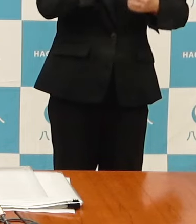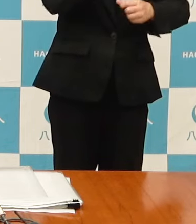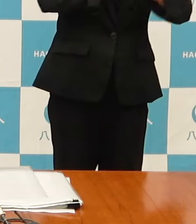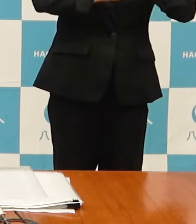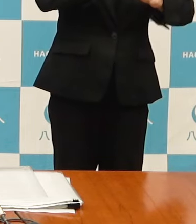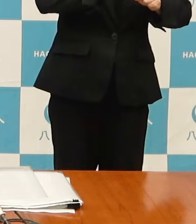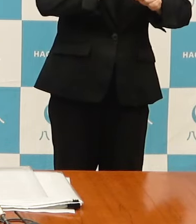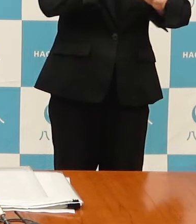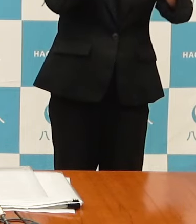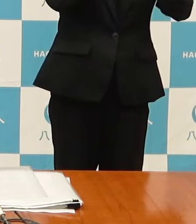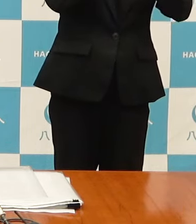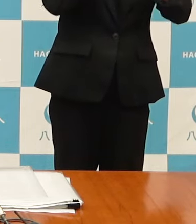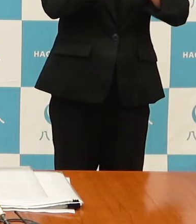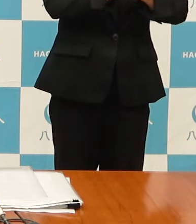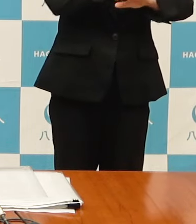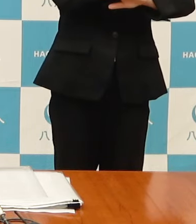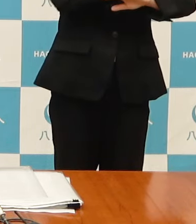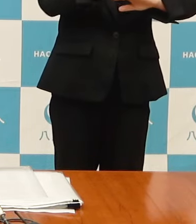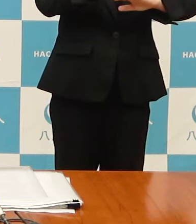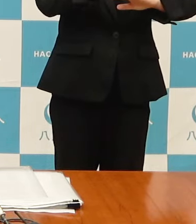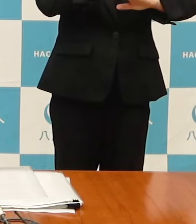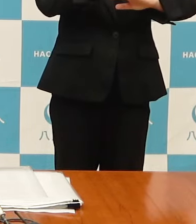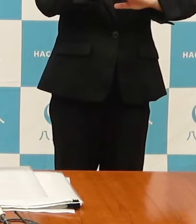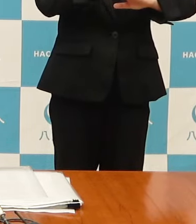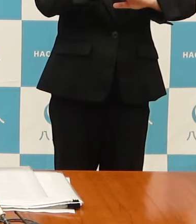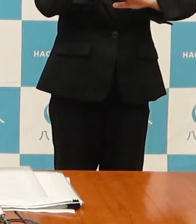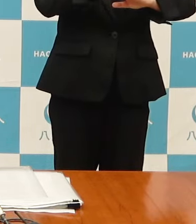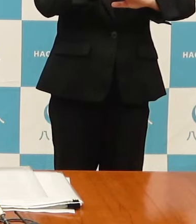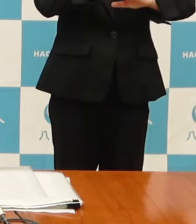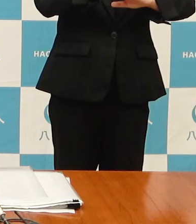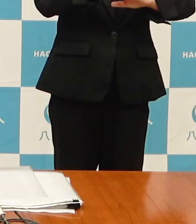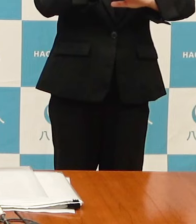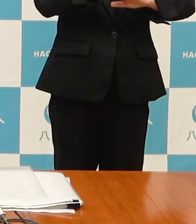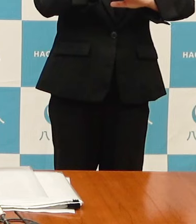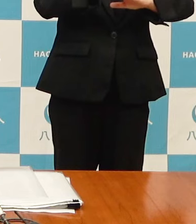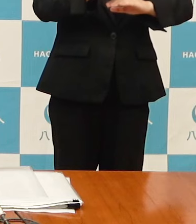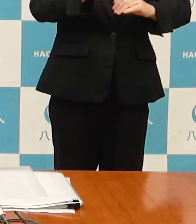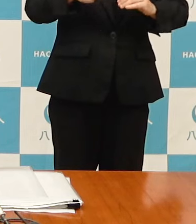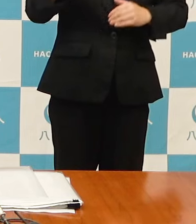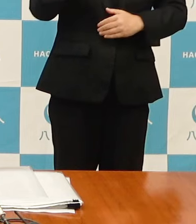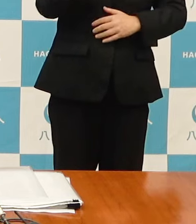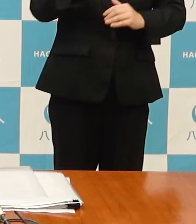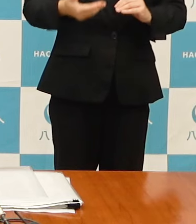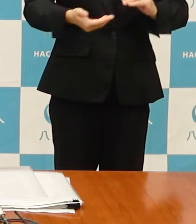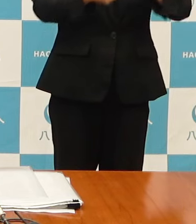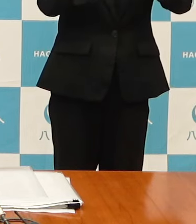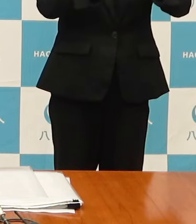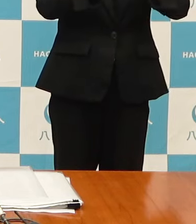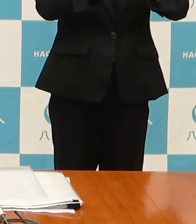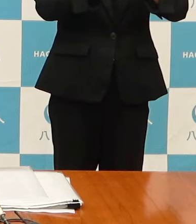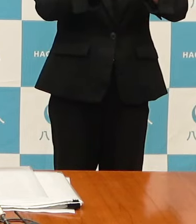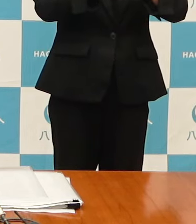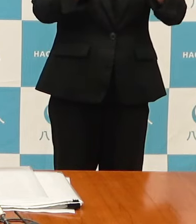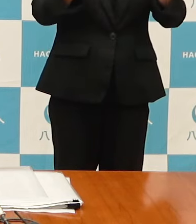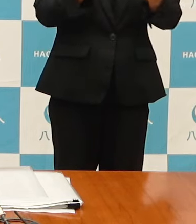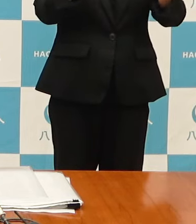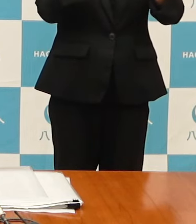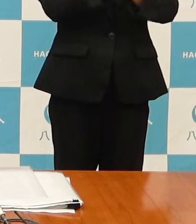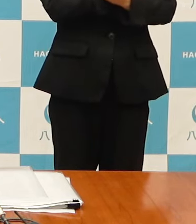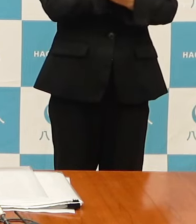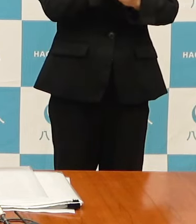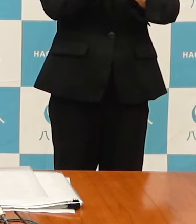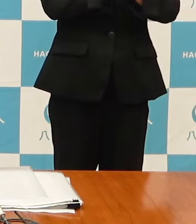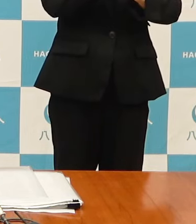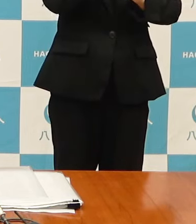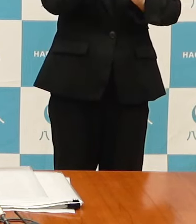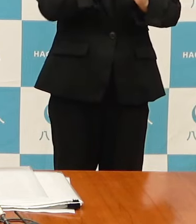組む事業者への支援策として、新たに陸上養殖事業化支援補助金、野菜